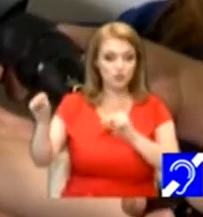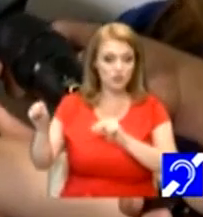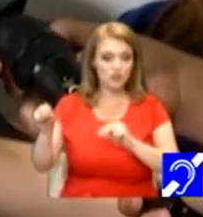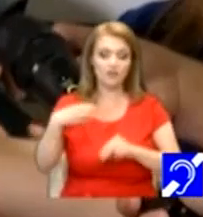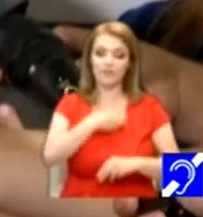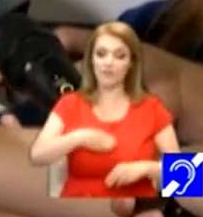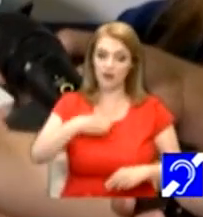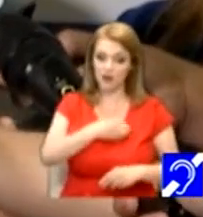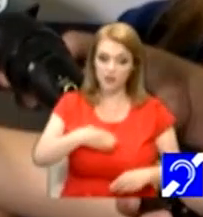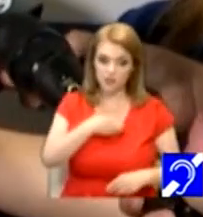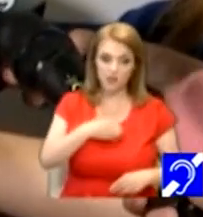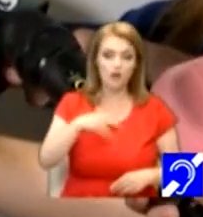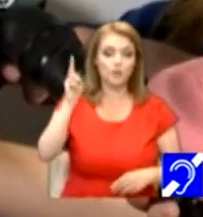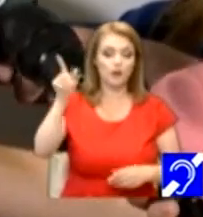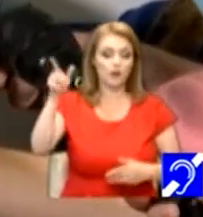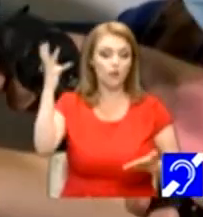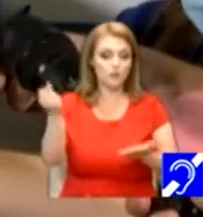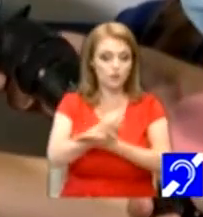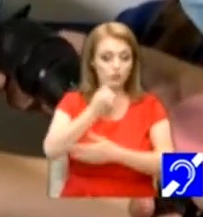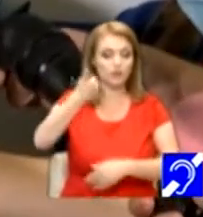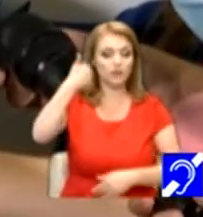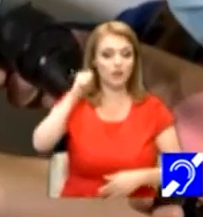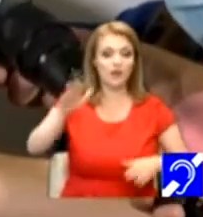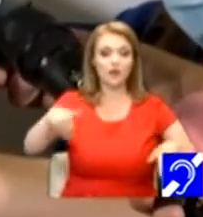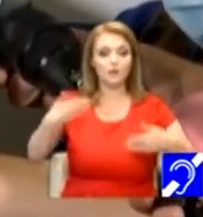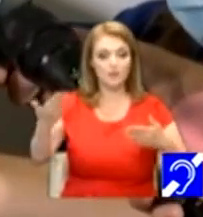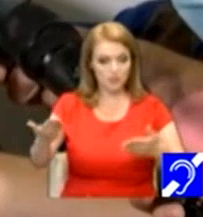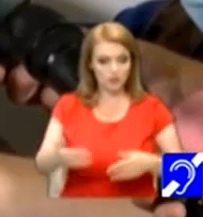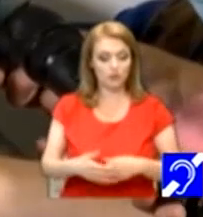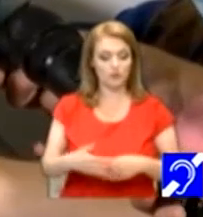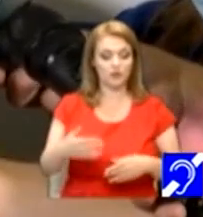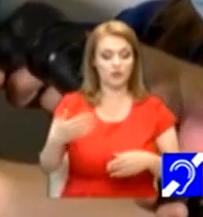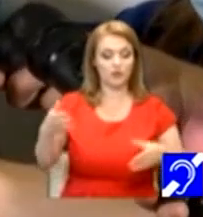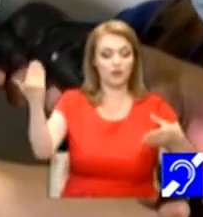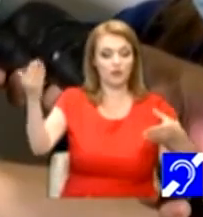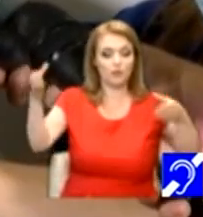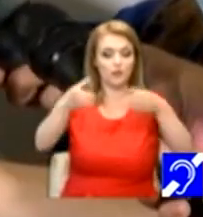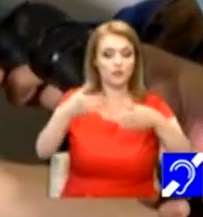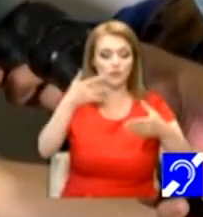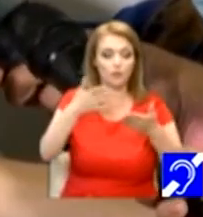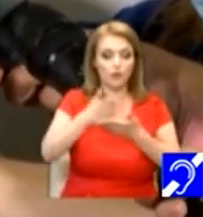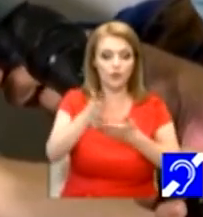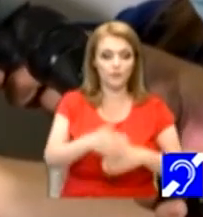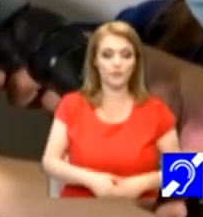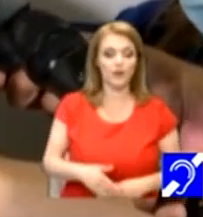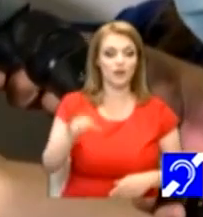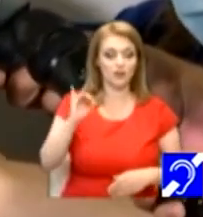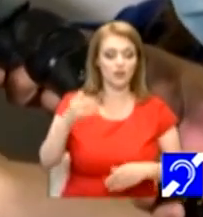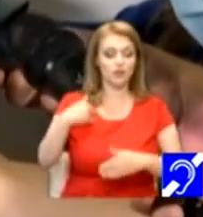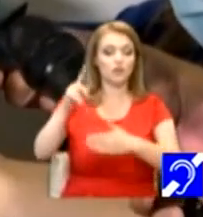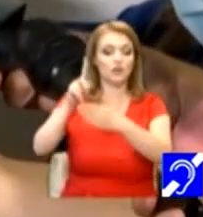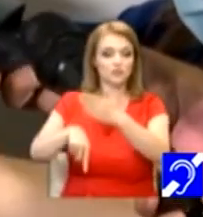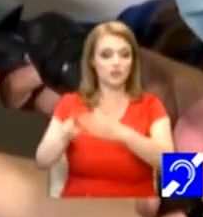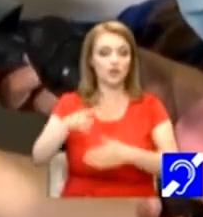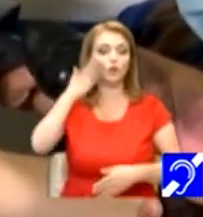important pe care l-a obținut ieri. Îi felicit pe cetățenii Republicii Moldova și îi asigur